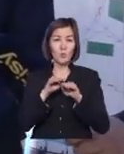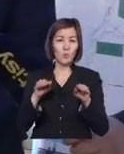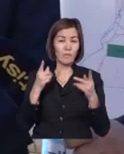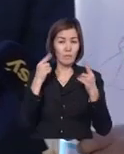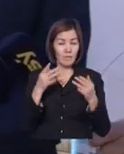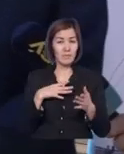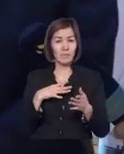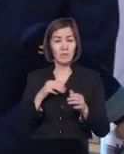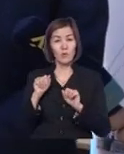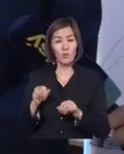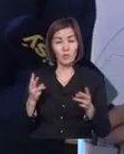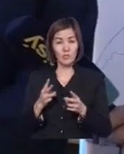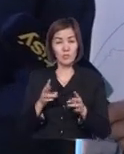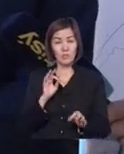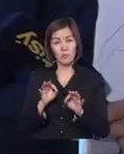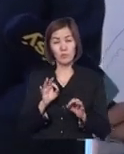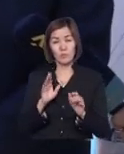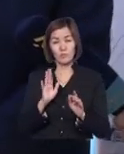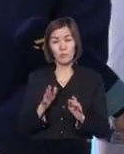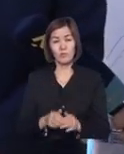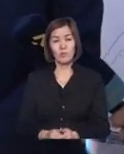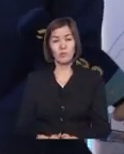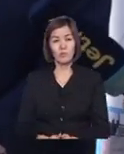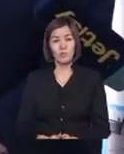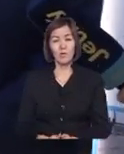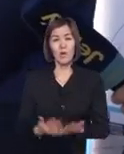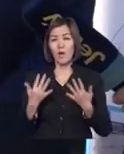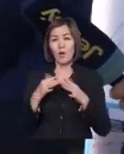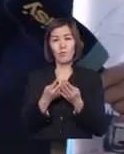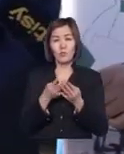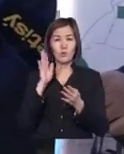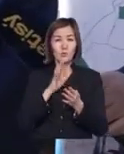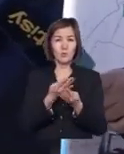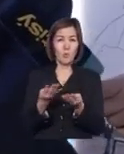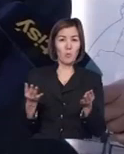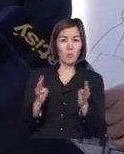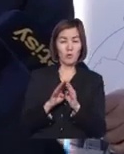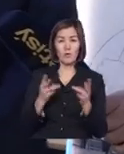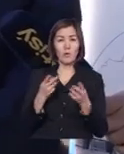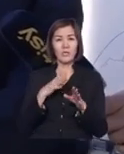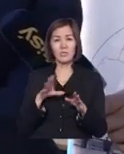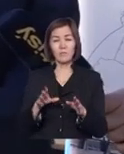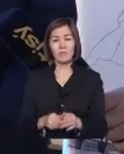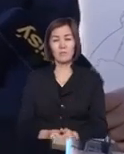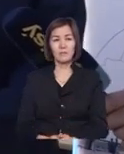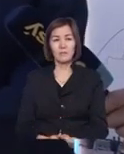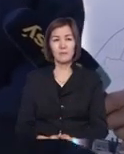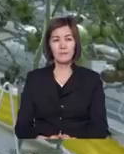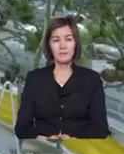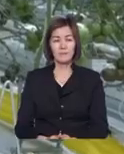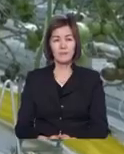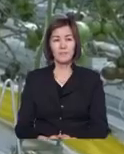болды. Поэтому оны лишний расход керек жоқ, бар нәрсені дұрыстауымыз